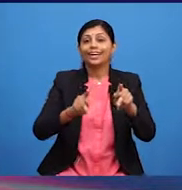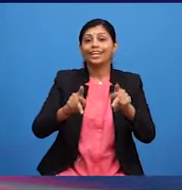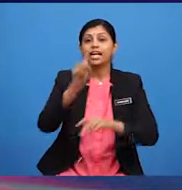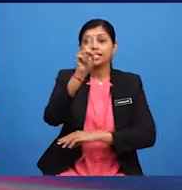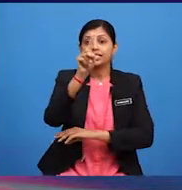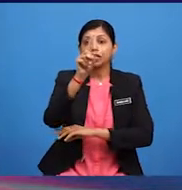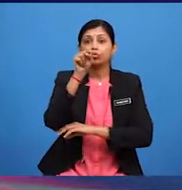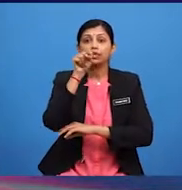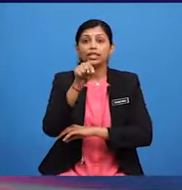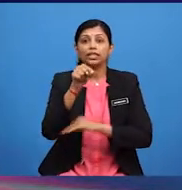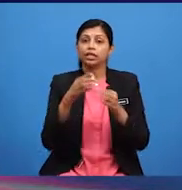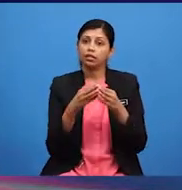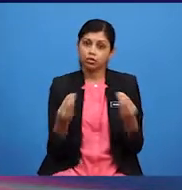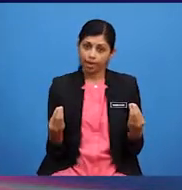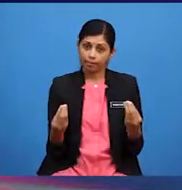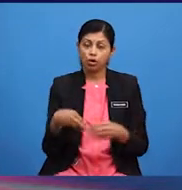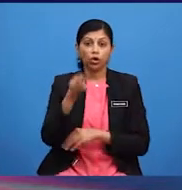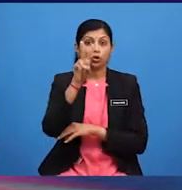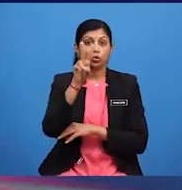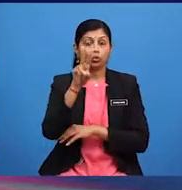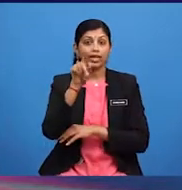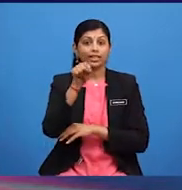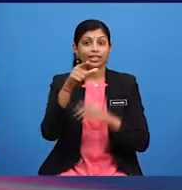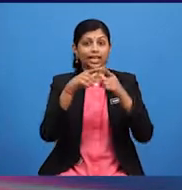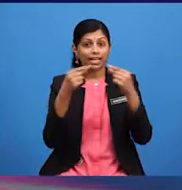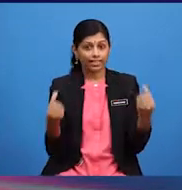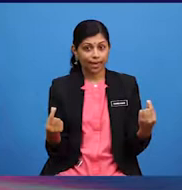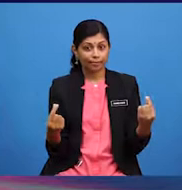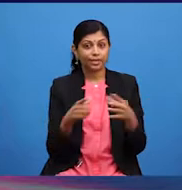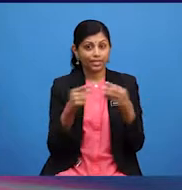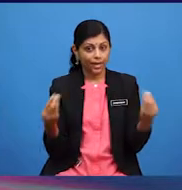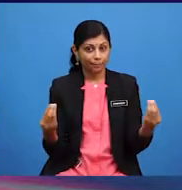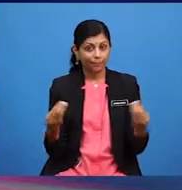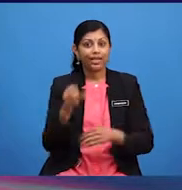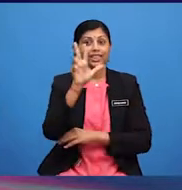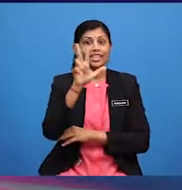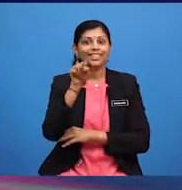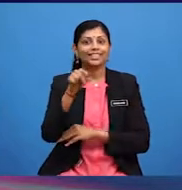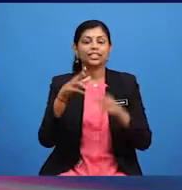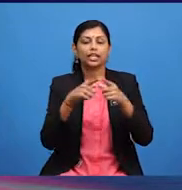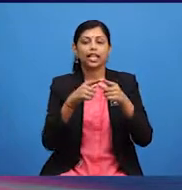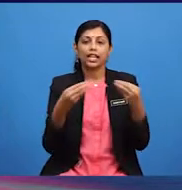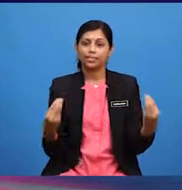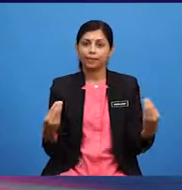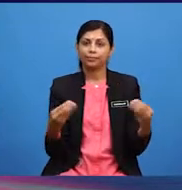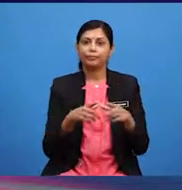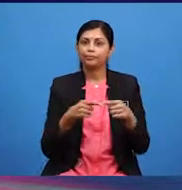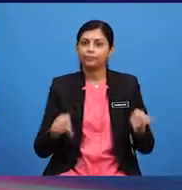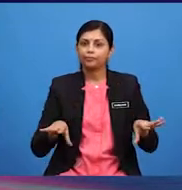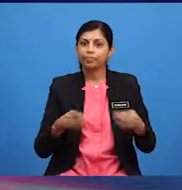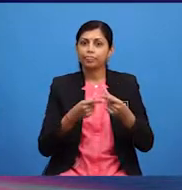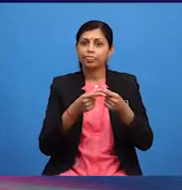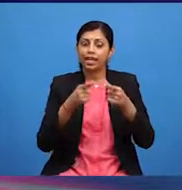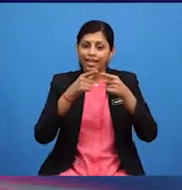tiga titik lenyap. Murid-murid, yang terdapat dalam paparan skrin murid-murid sekarang ialah